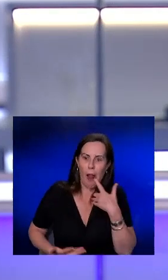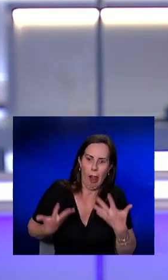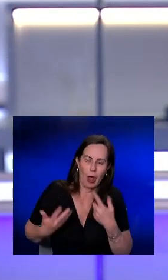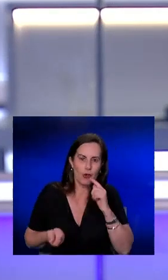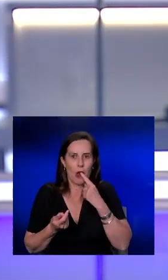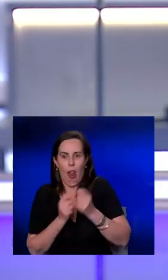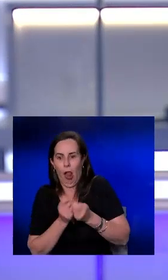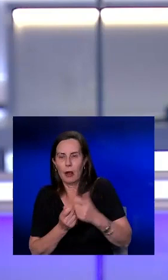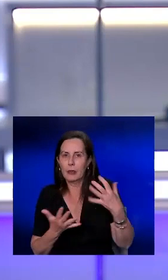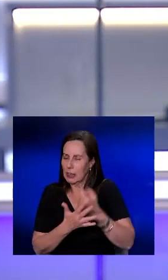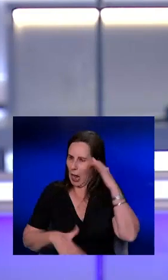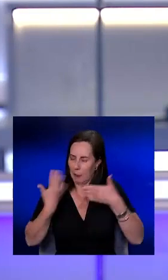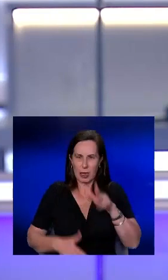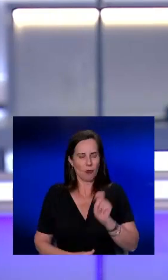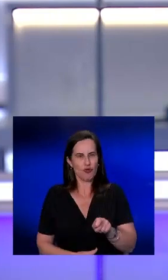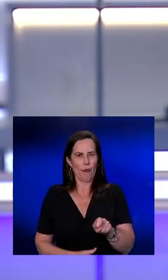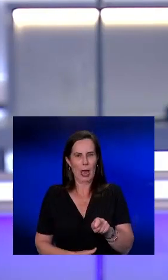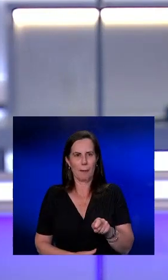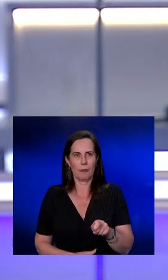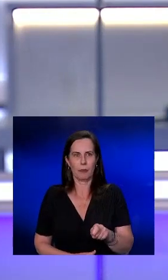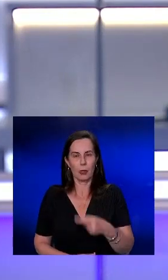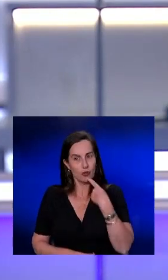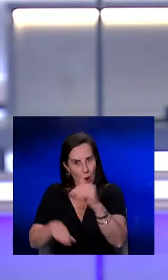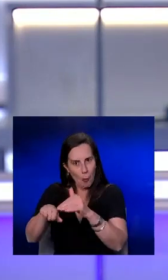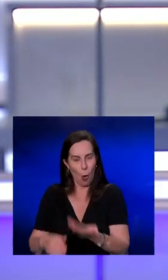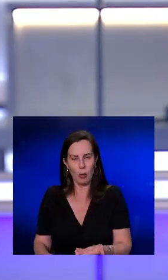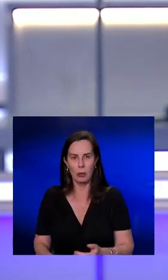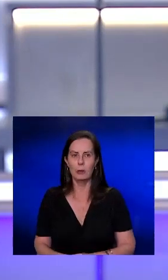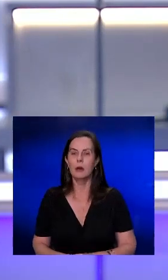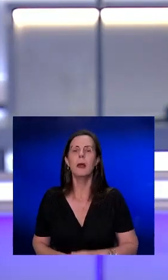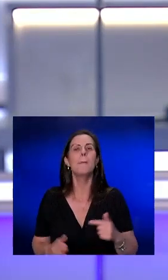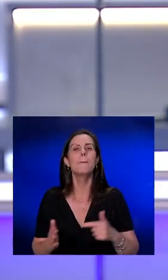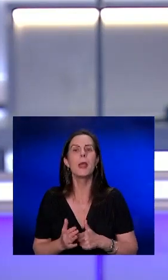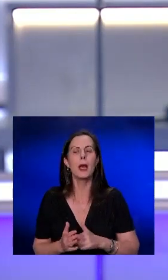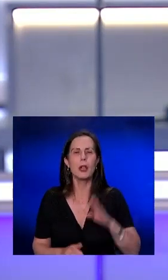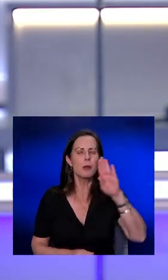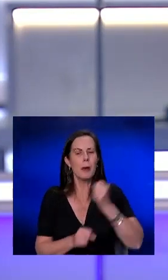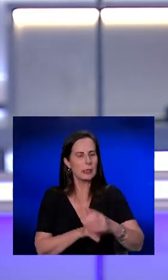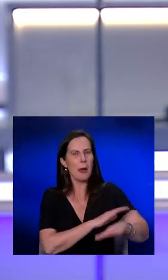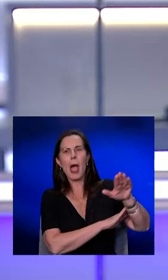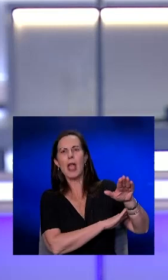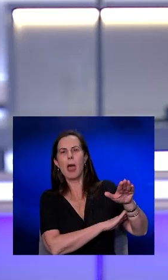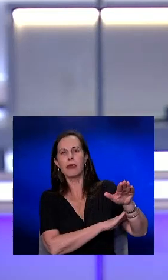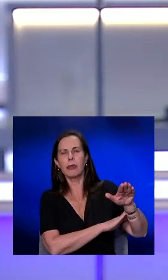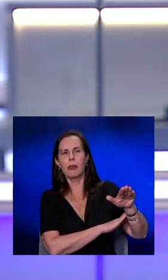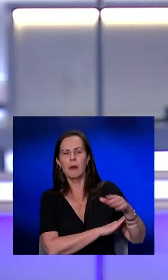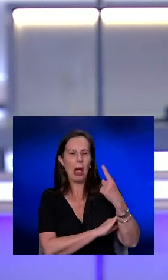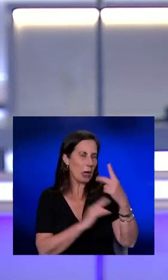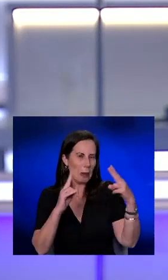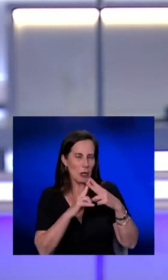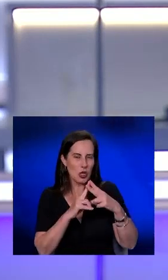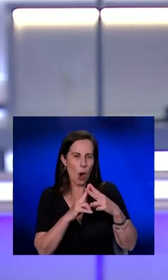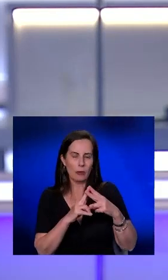גרסאות והצליח לבלבל גם את השופטים שהעירו לו על כך. וכל זה בגלל תנועת יד אחת של נתניהו באחת מפגישותיו עם